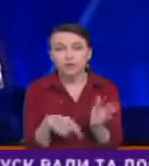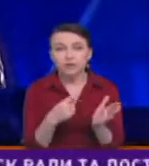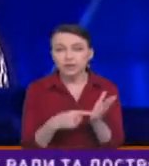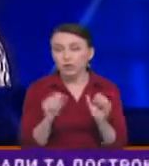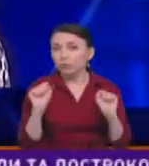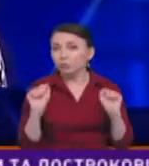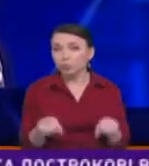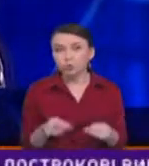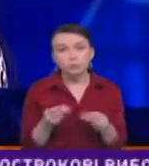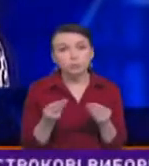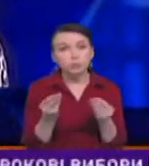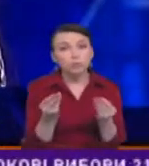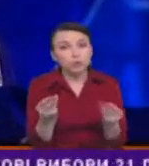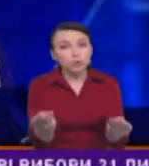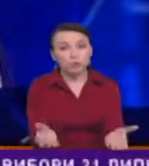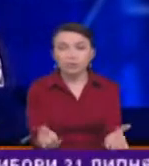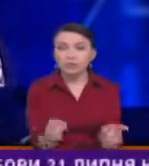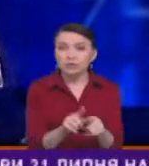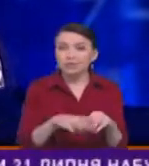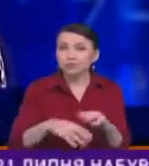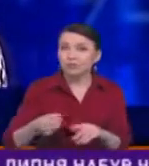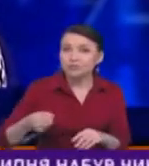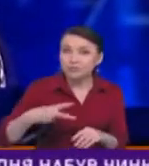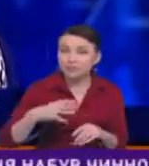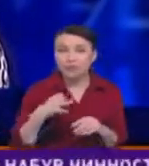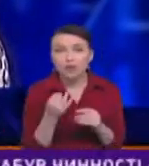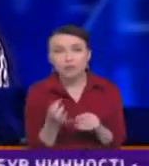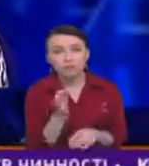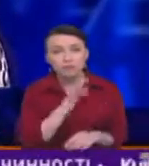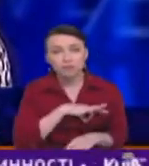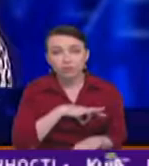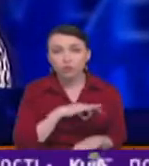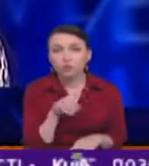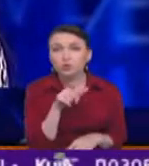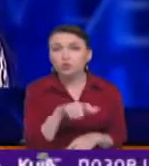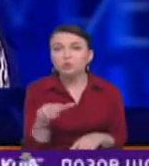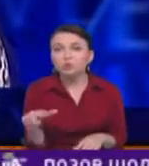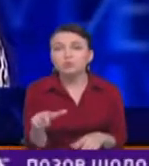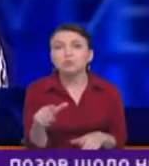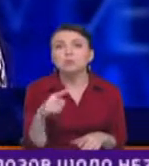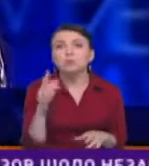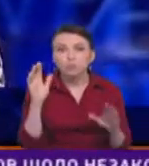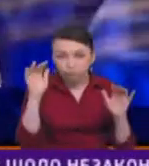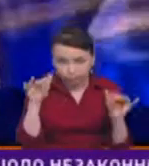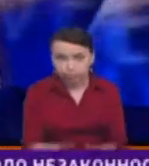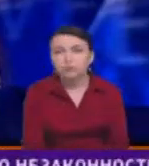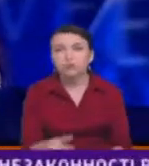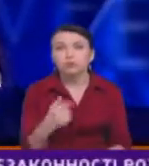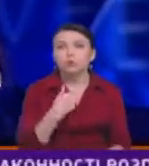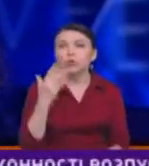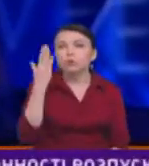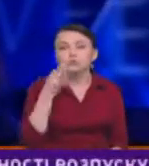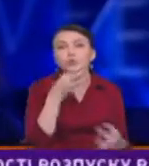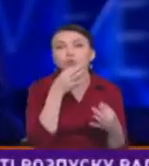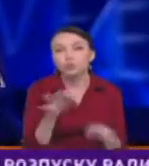може бути подано настільки професійно і ефективно, що людина може проголосувати за